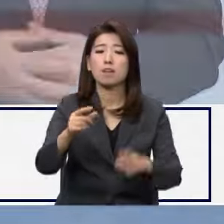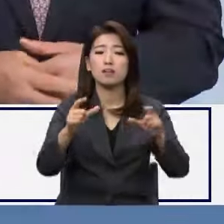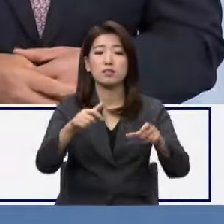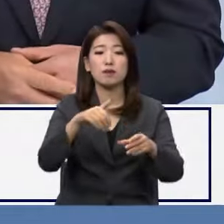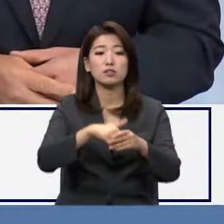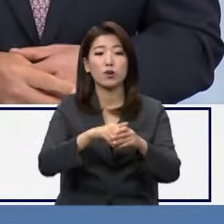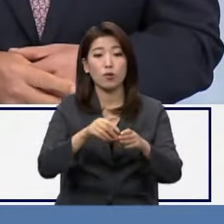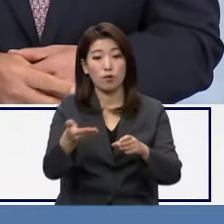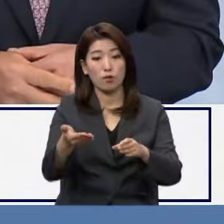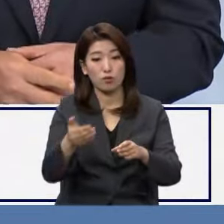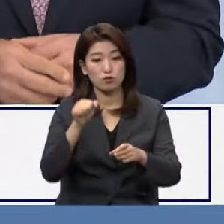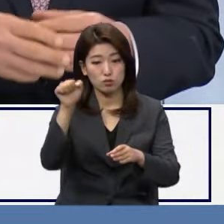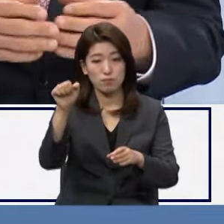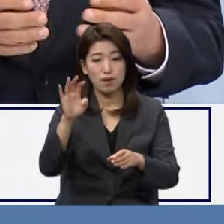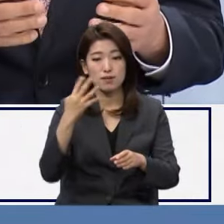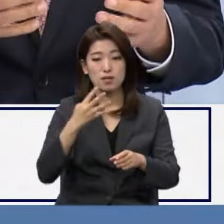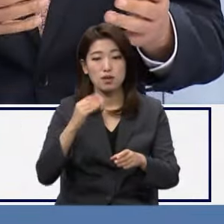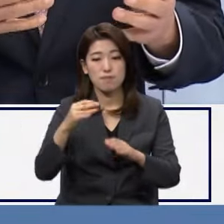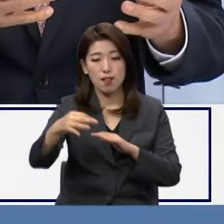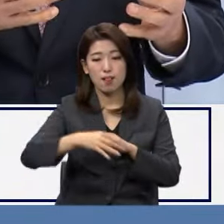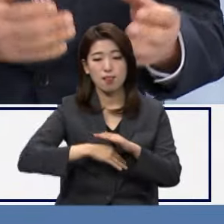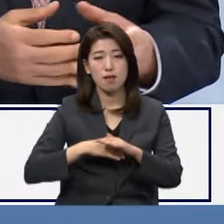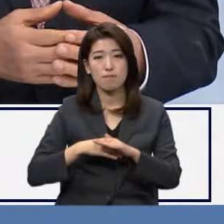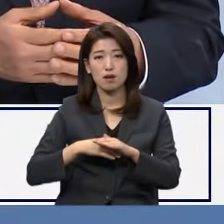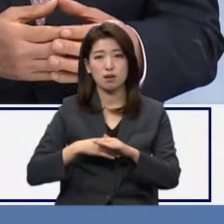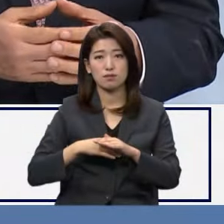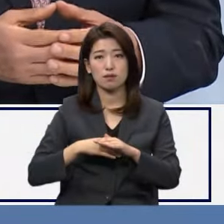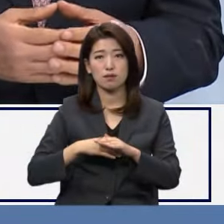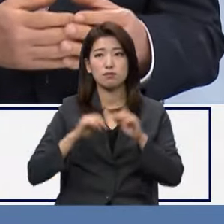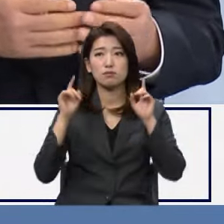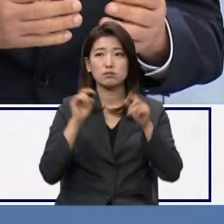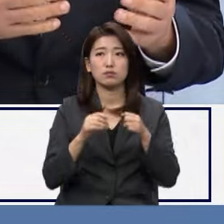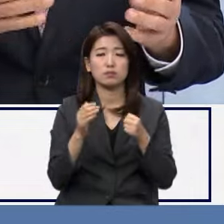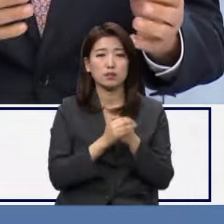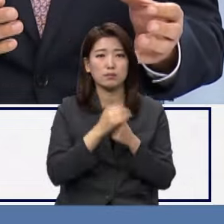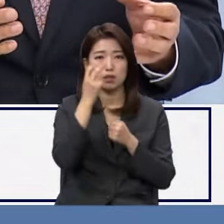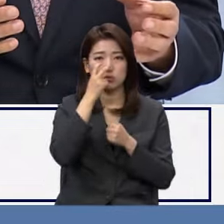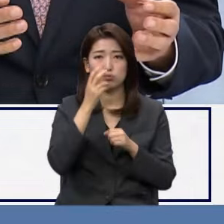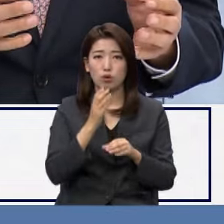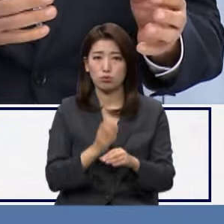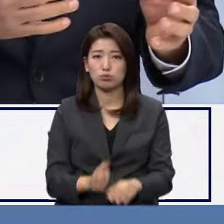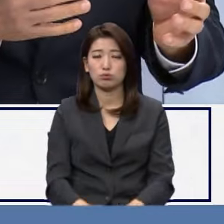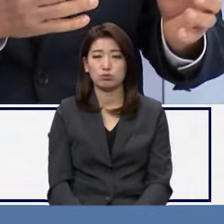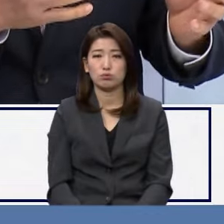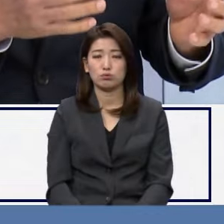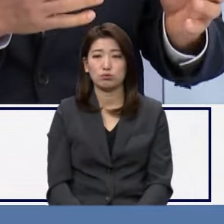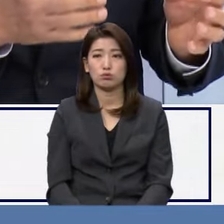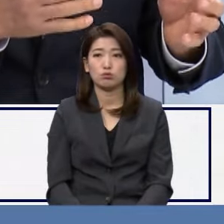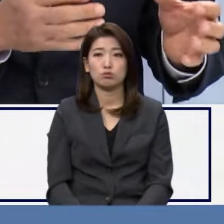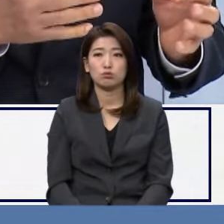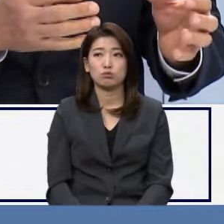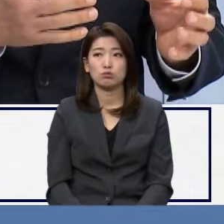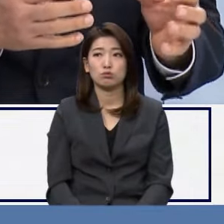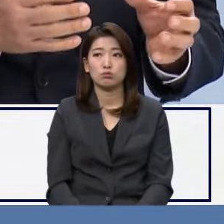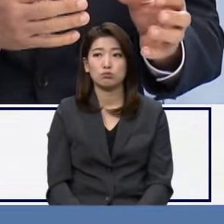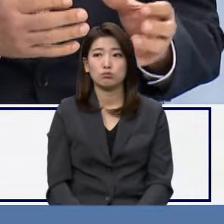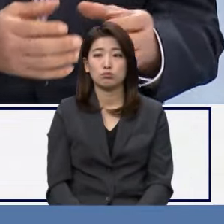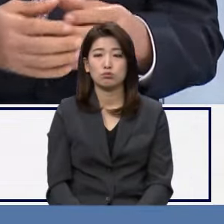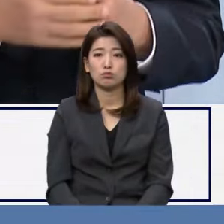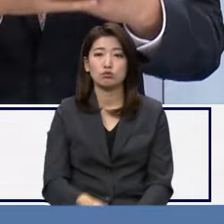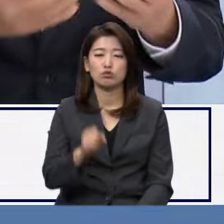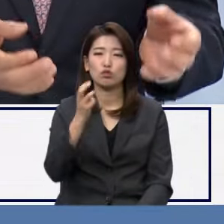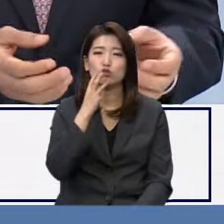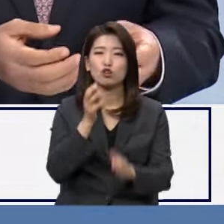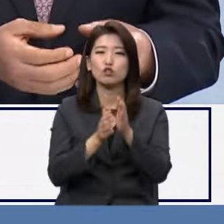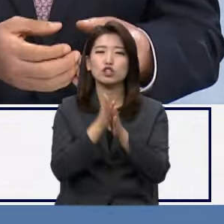상납받은 것 때문에 그래서 저 수사도 받고 또 서울시 산하에 어디 사장 내정 됐다가